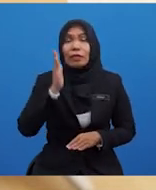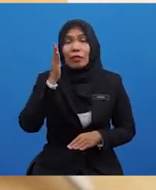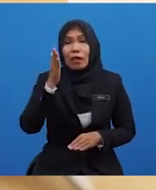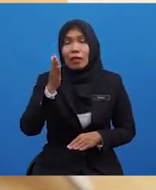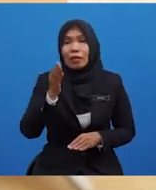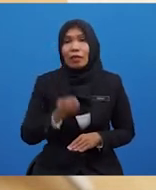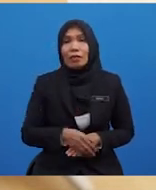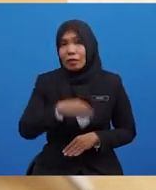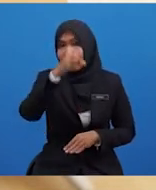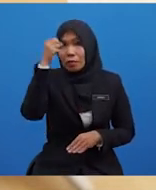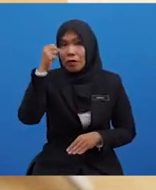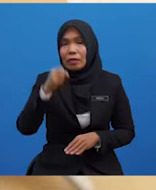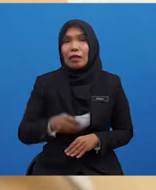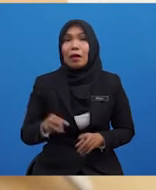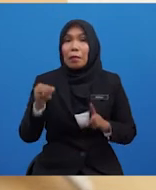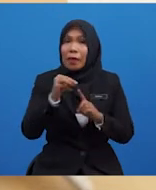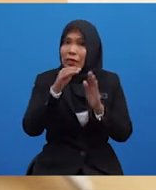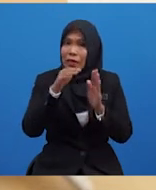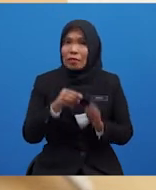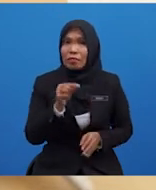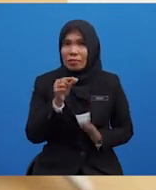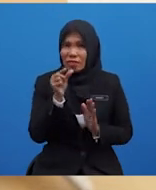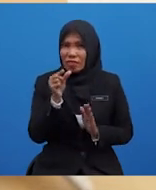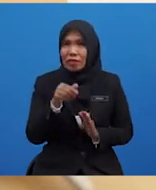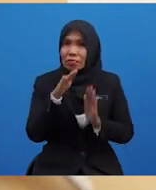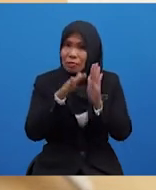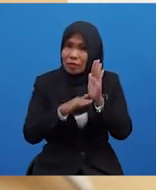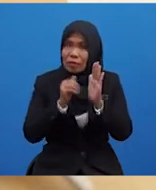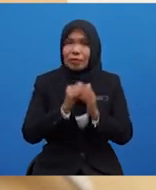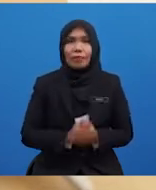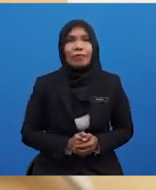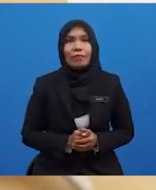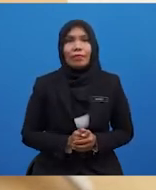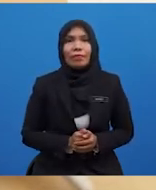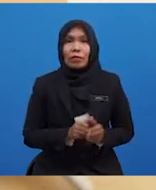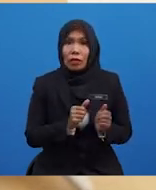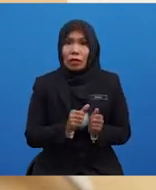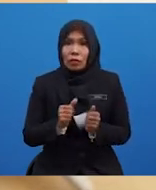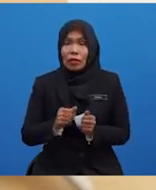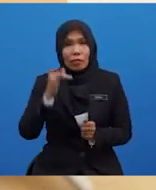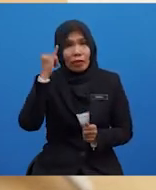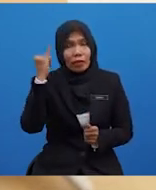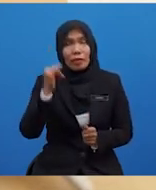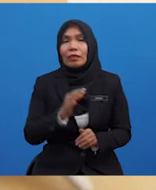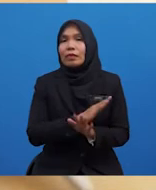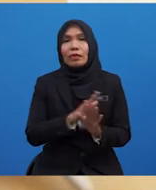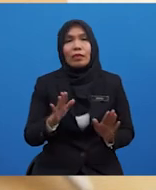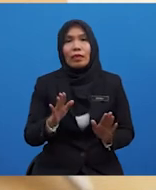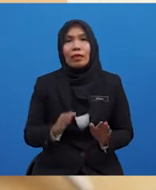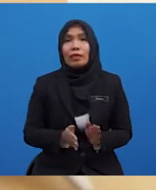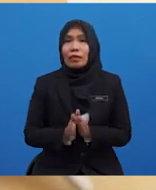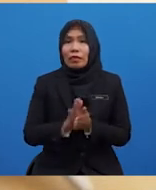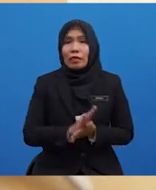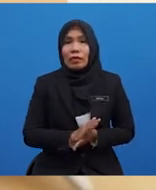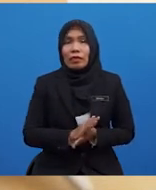kamu peroleh. Susunan keutamaan idea tidak menjadi ukuran.